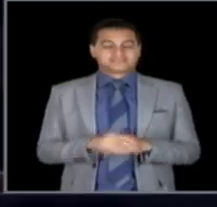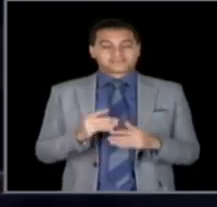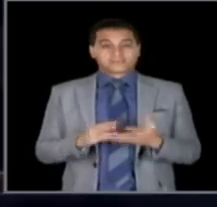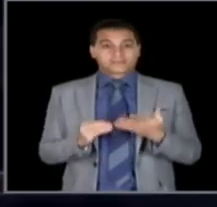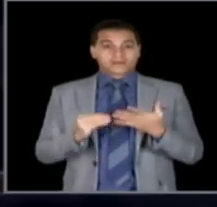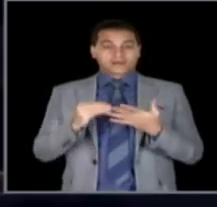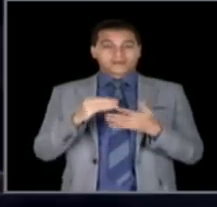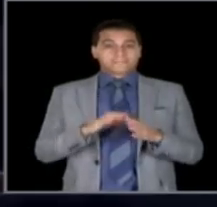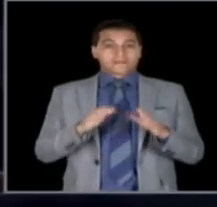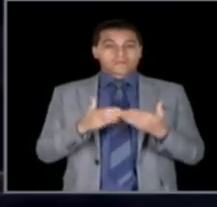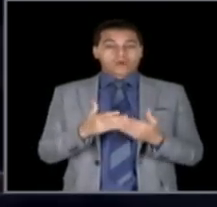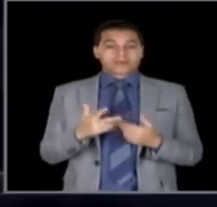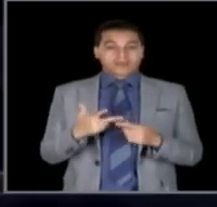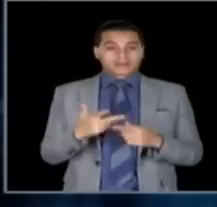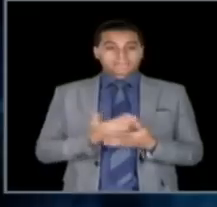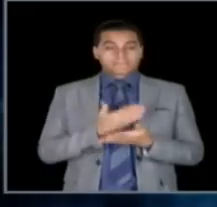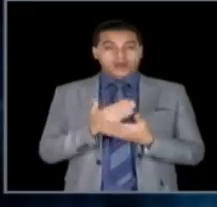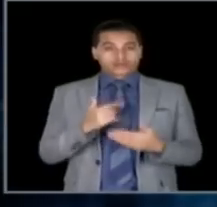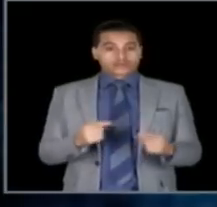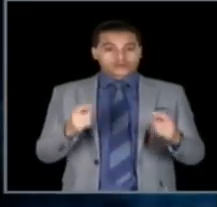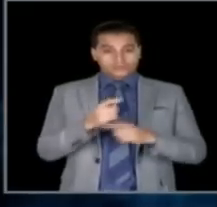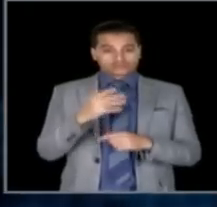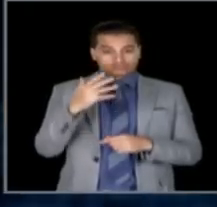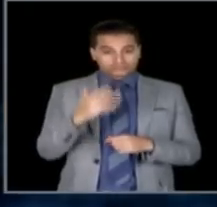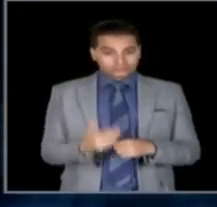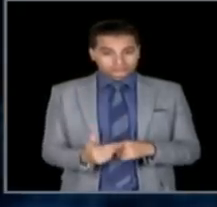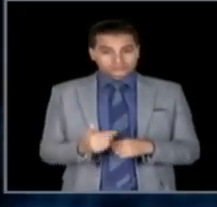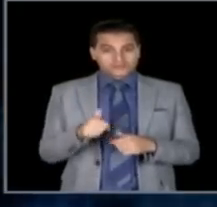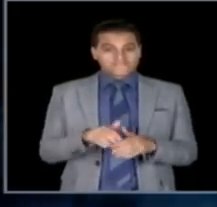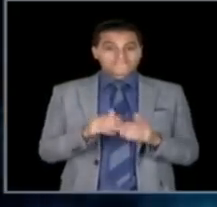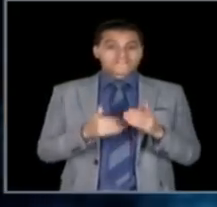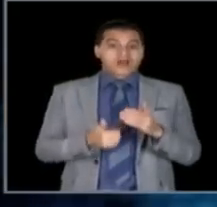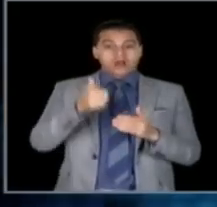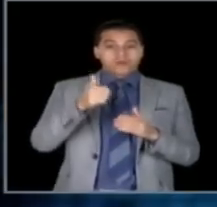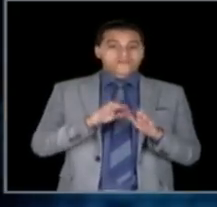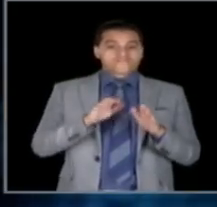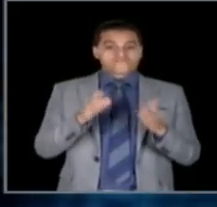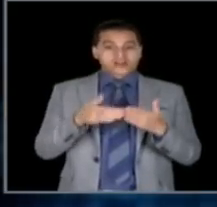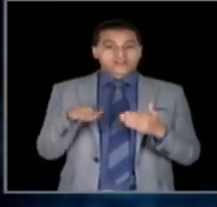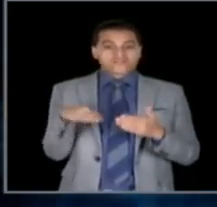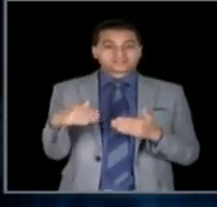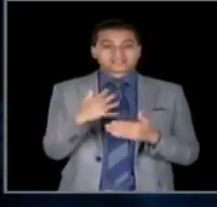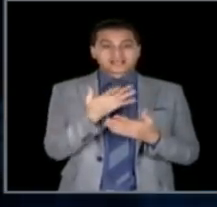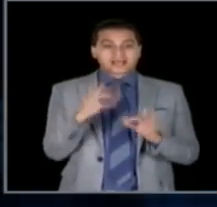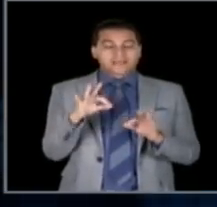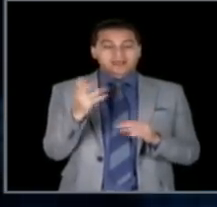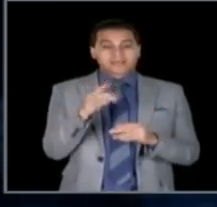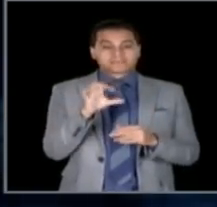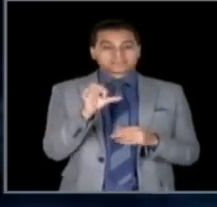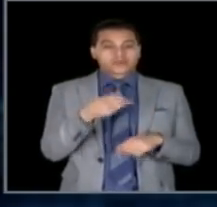ترتيب المجموعة الثالثة بعد ماتش النهاردة: في الصدارة فايترز العلامة الكاملة 9